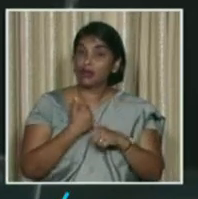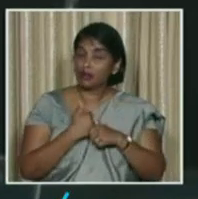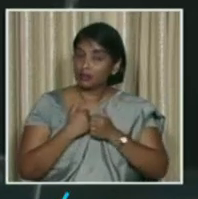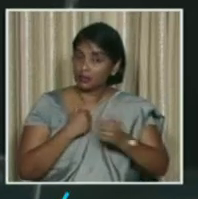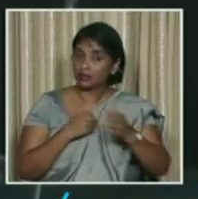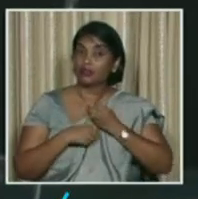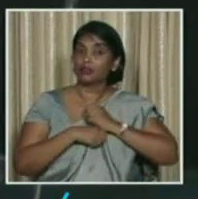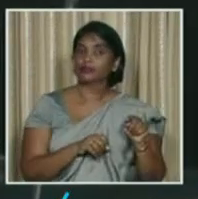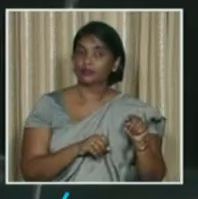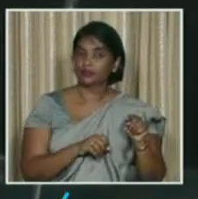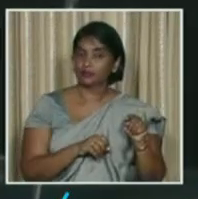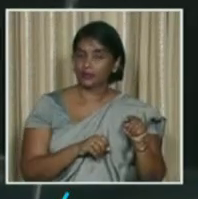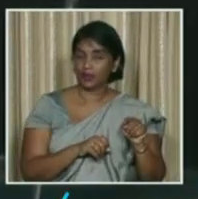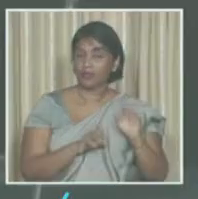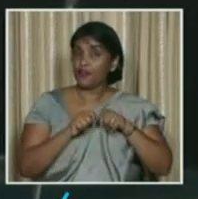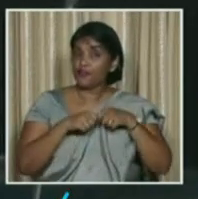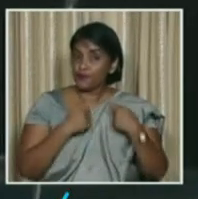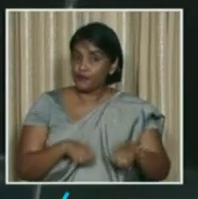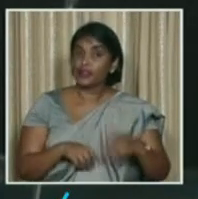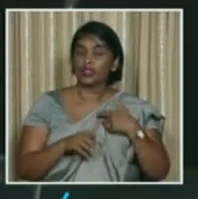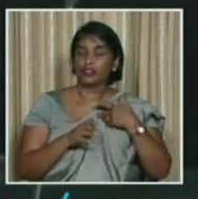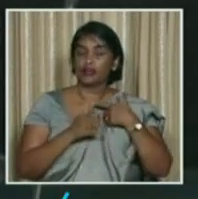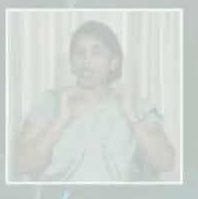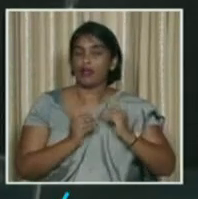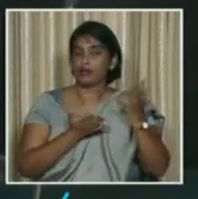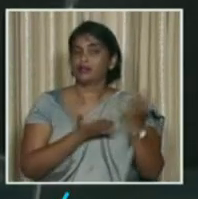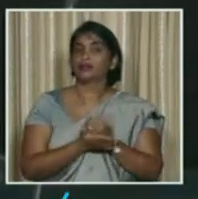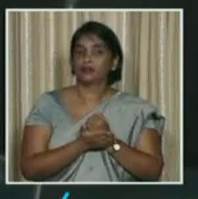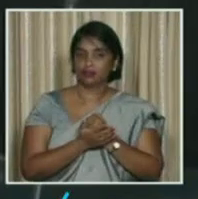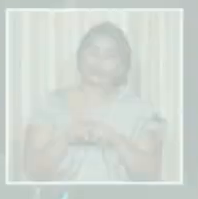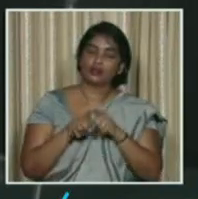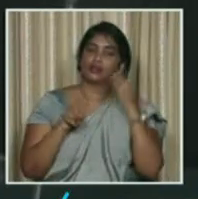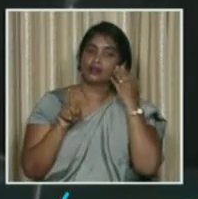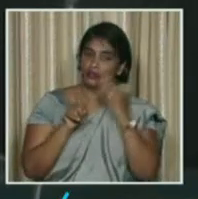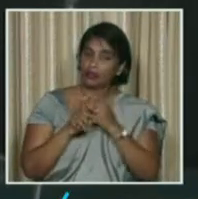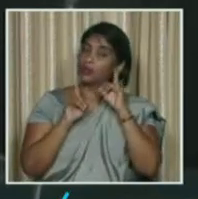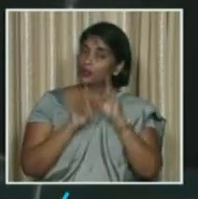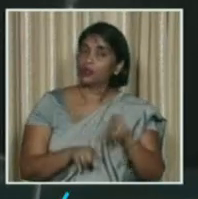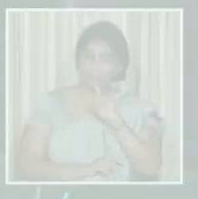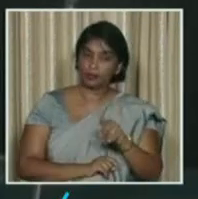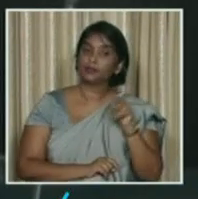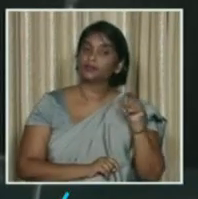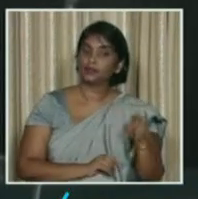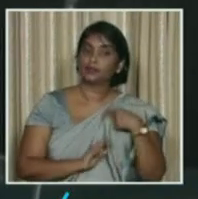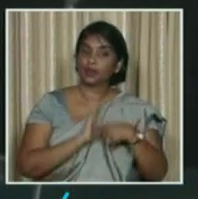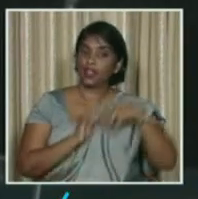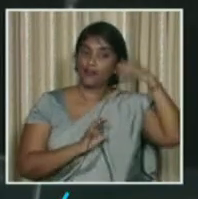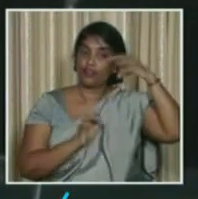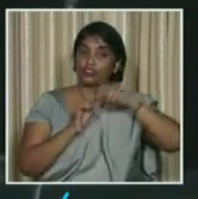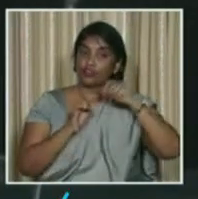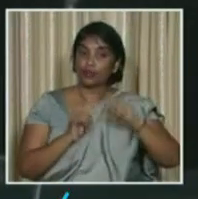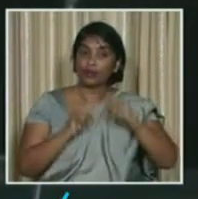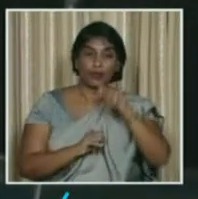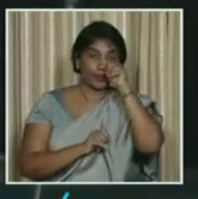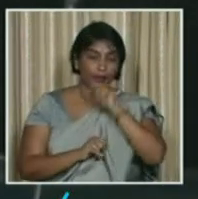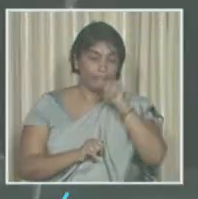සම්ප්‍රේෂණය සහ බෙදා හැරීමට සිදුවන වියදම ආවරණය කර ගැනීමේ අයක්‍රමයක් පමණයි. එවගේම ඔබතුමා මතක් කරා ලංකා විදුලි මණ්ඩලයේ